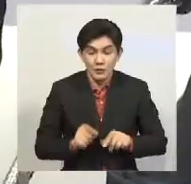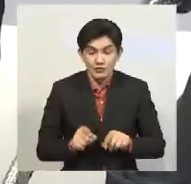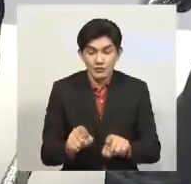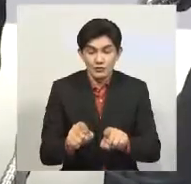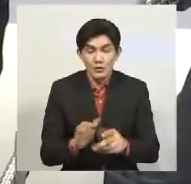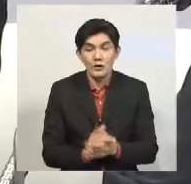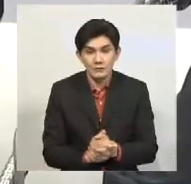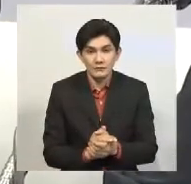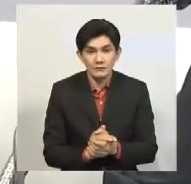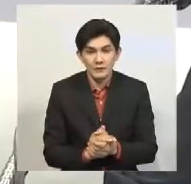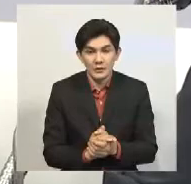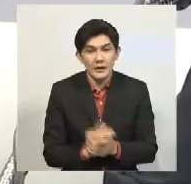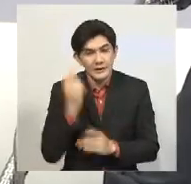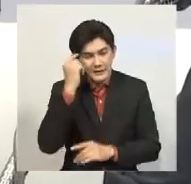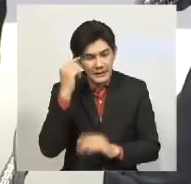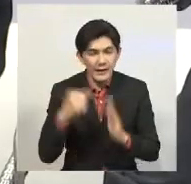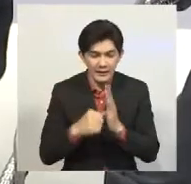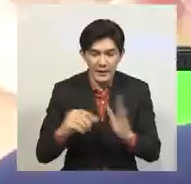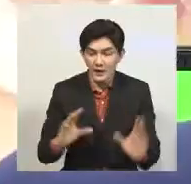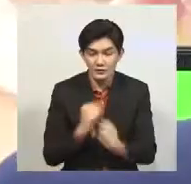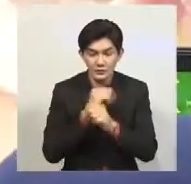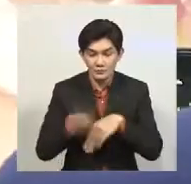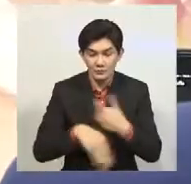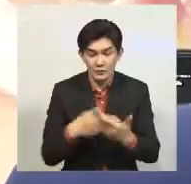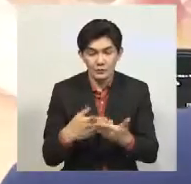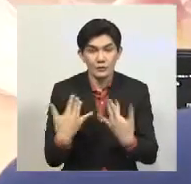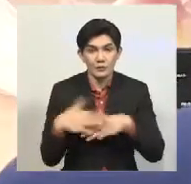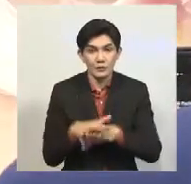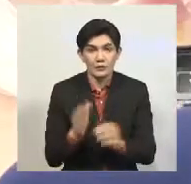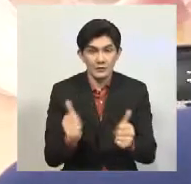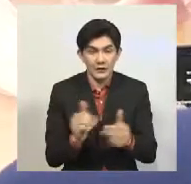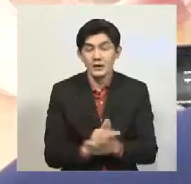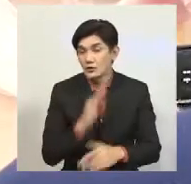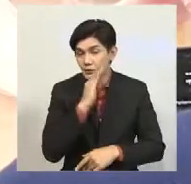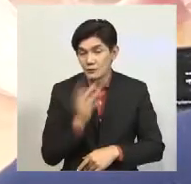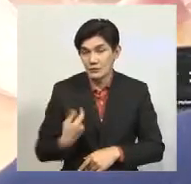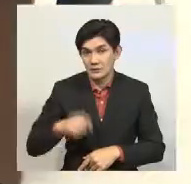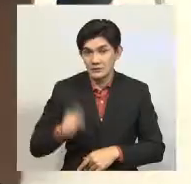คู่กันเพื่อที่จะได้หาทางออกให้ได้ข้อสรุปทั้งสองฝ่ายร่วมกันและห